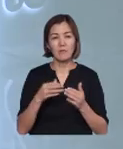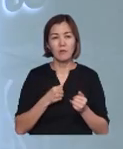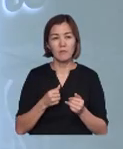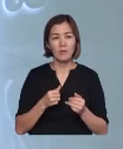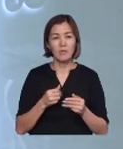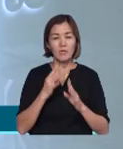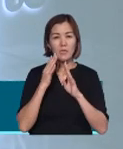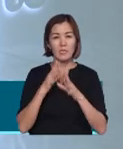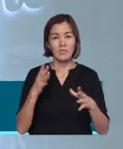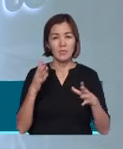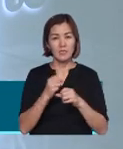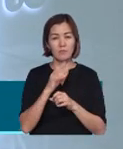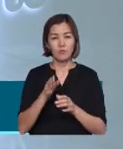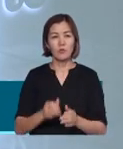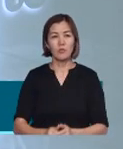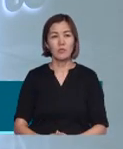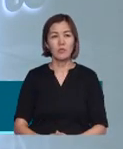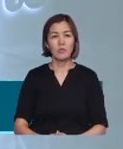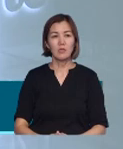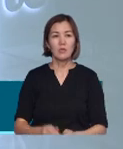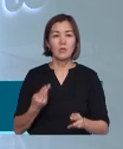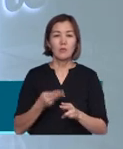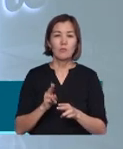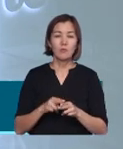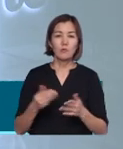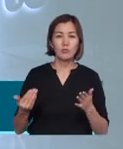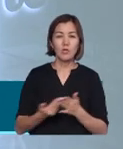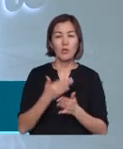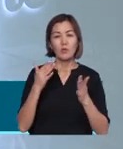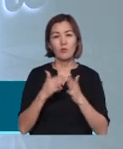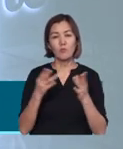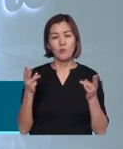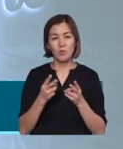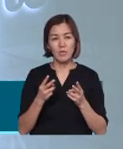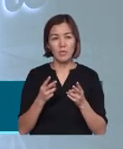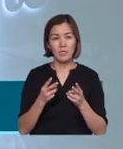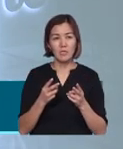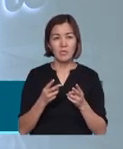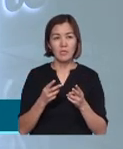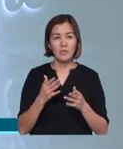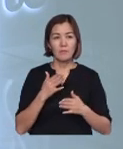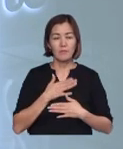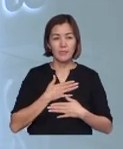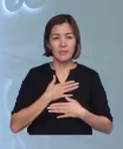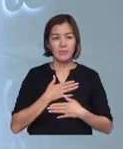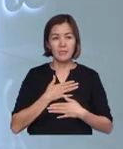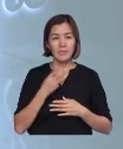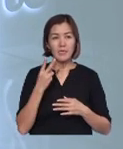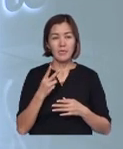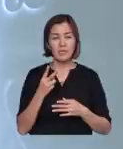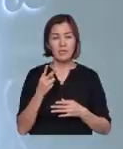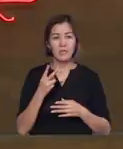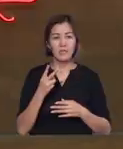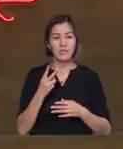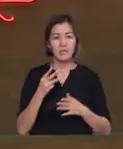үйлер бұрынғы үйлер болмау керек. Бұл жаңа үйлер болу керек. Сондықтан осы мәселемен біз екі инвестормен сөйлестік. Олар